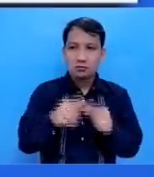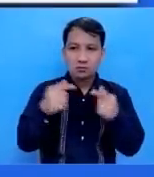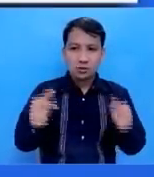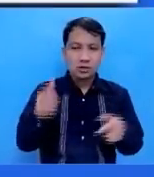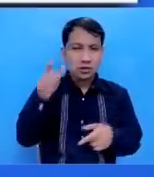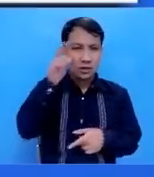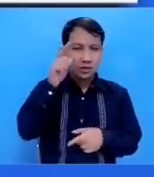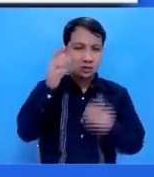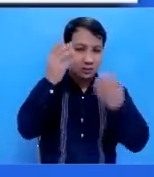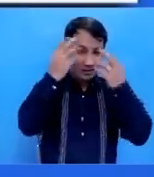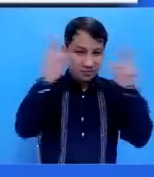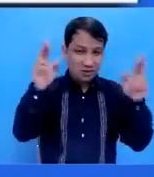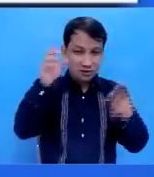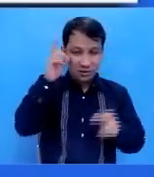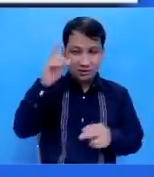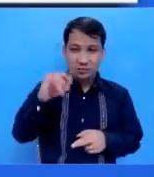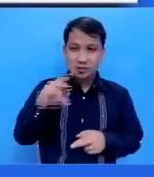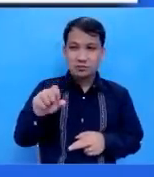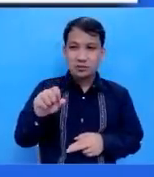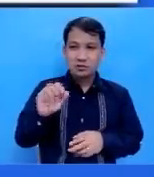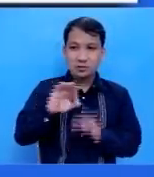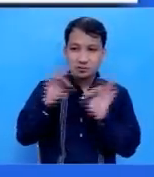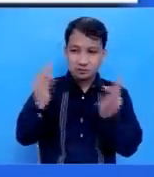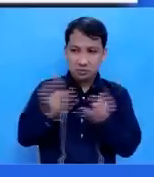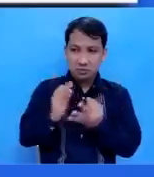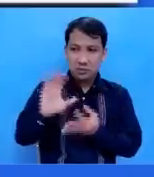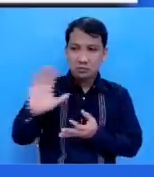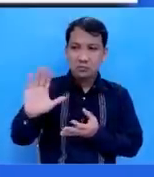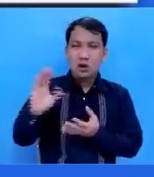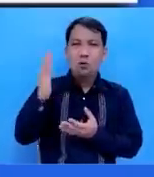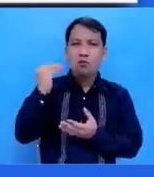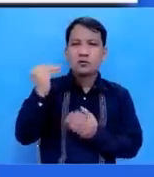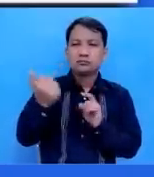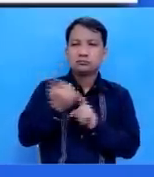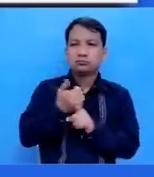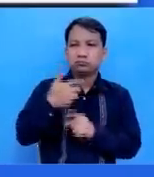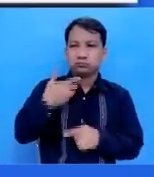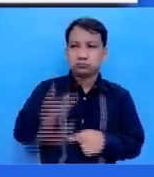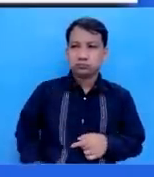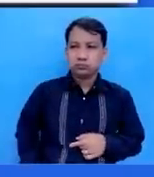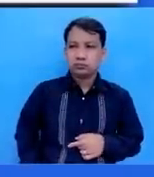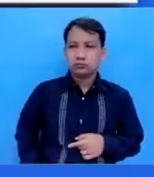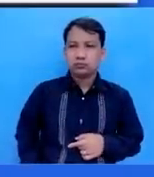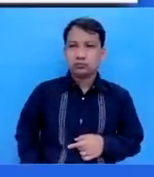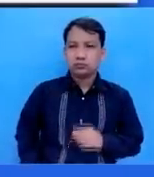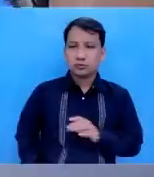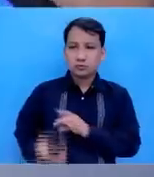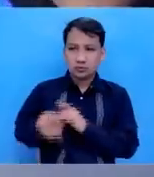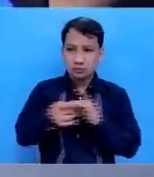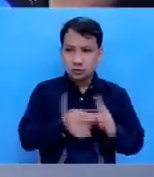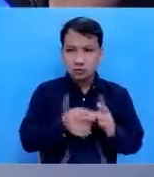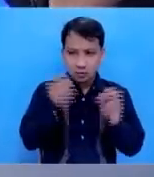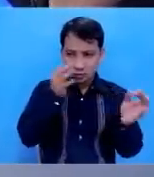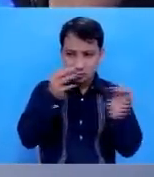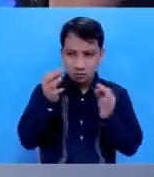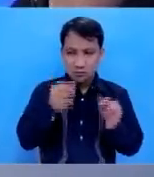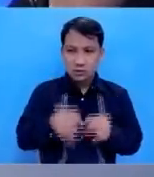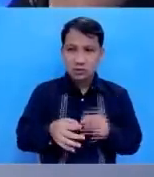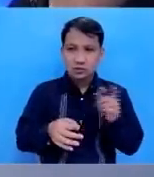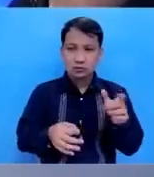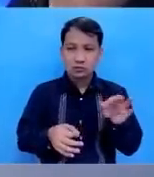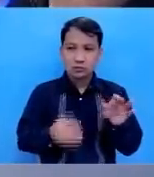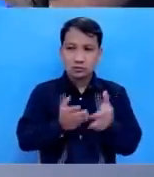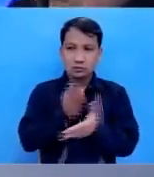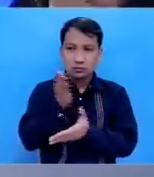Lamitan Mayor Rosita Forigay at sa pamilya nito dahil sa umano'y korupsyon at pagkakasangkot sa droga. 2019 din